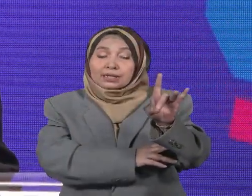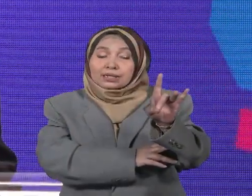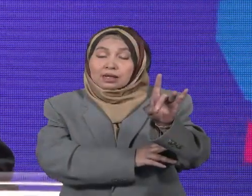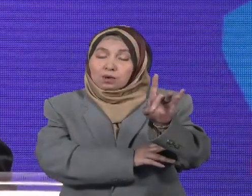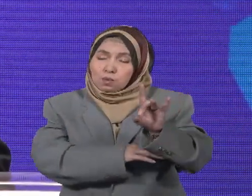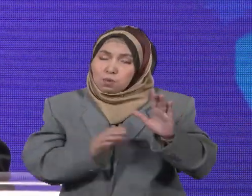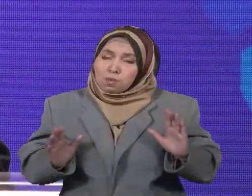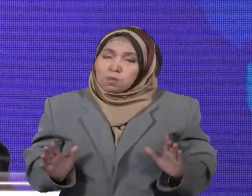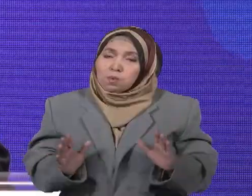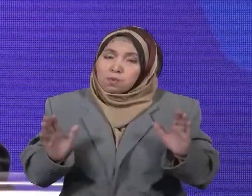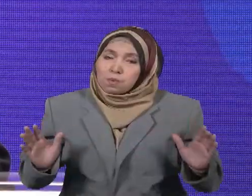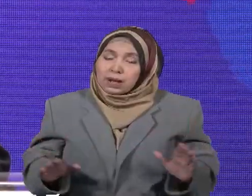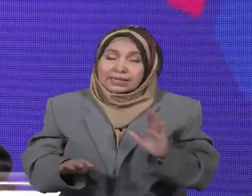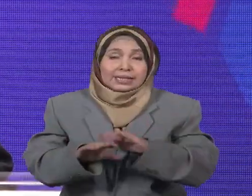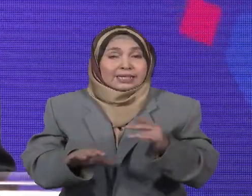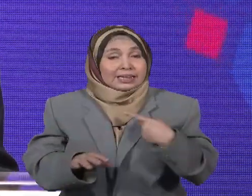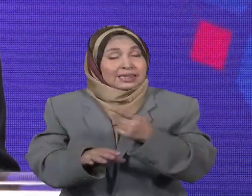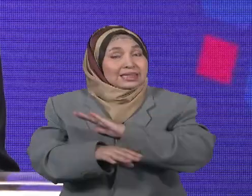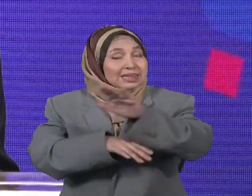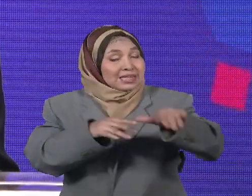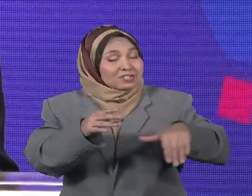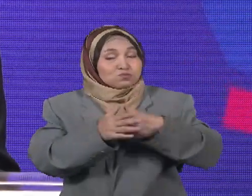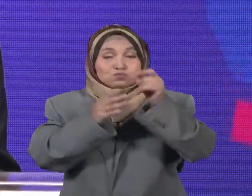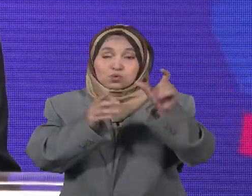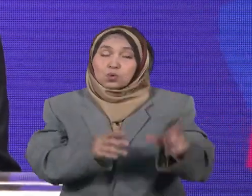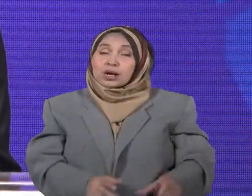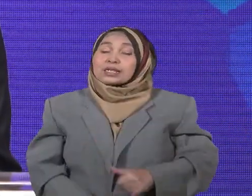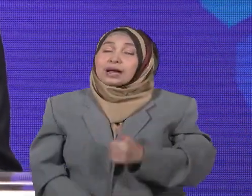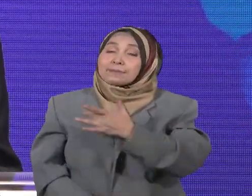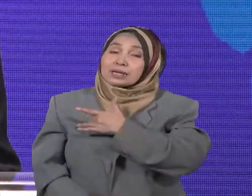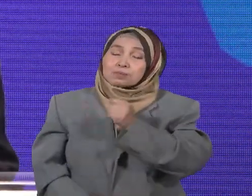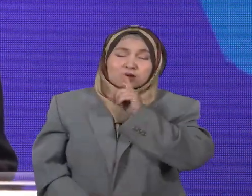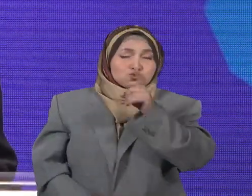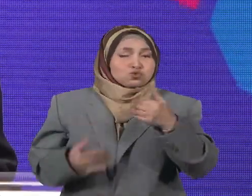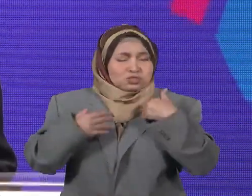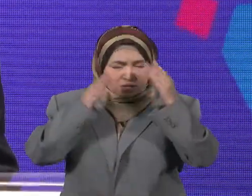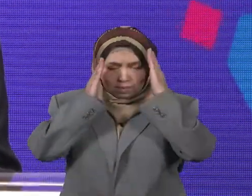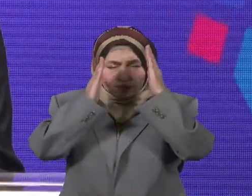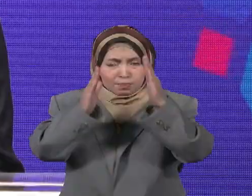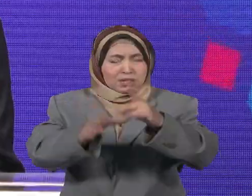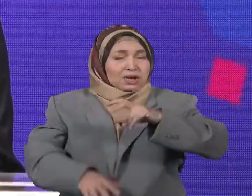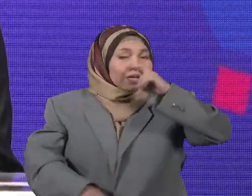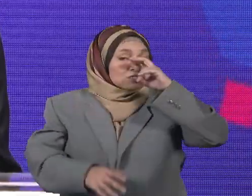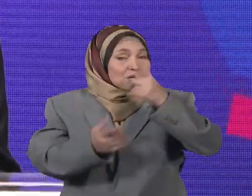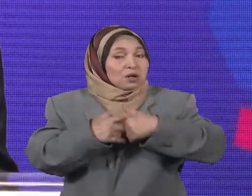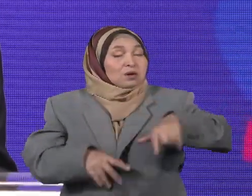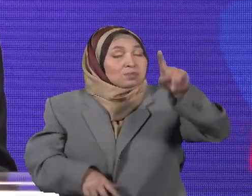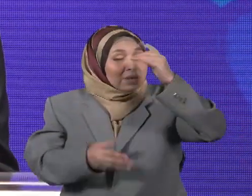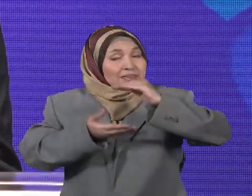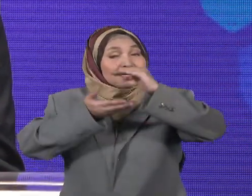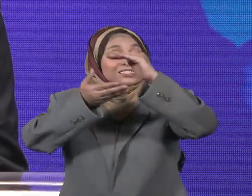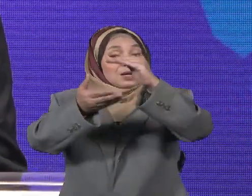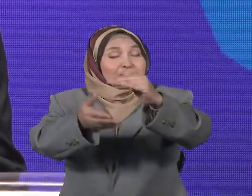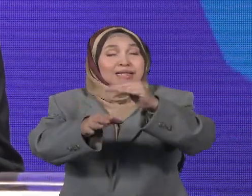menyeru dan mengajak Safas, kita semua, wahai orang-orang yang beriman, pasti ada penekanan ataupun penegasan yang Allah ingin sampaikan.